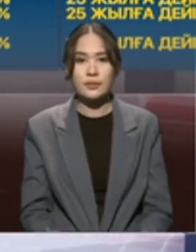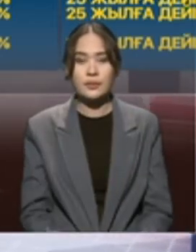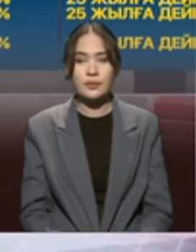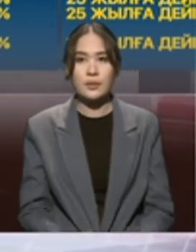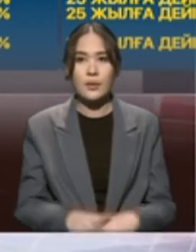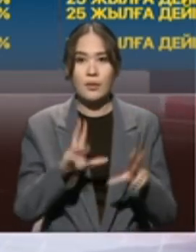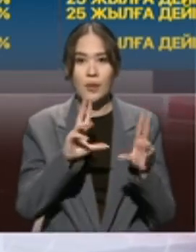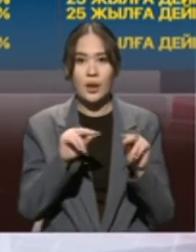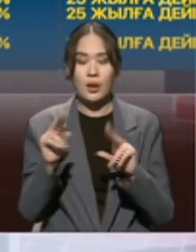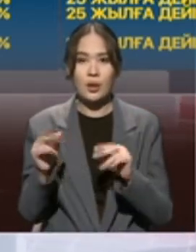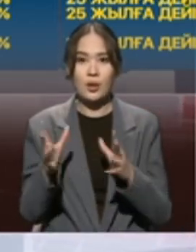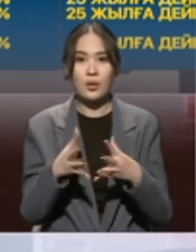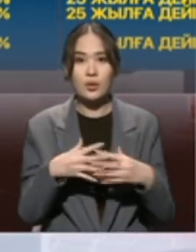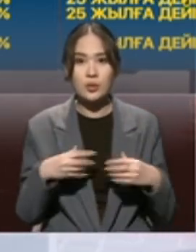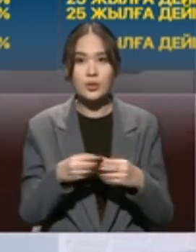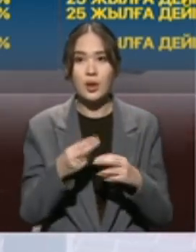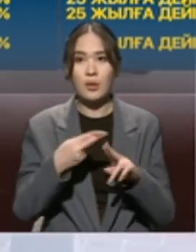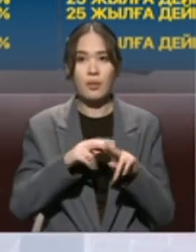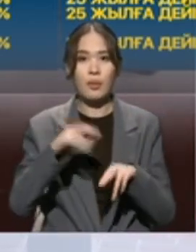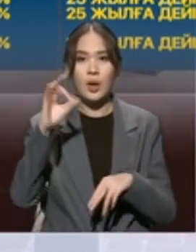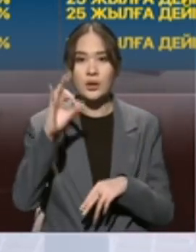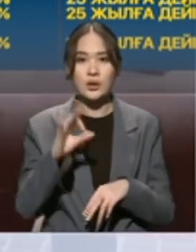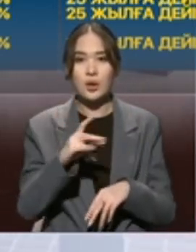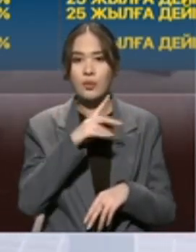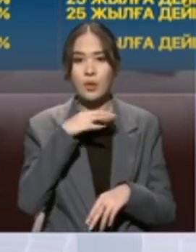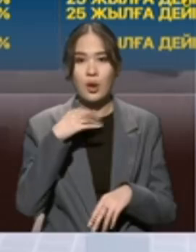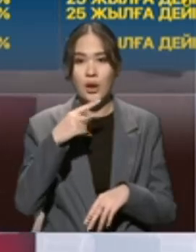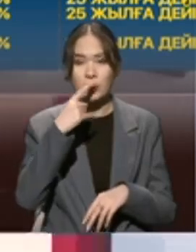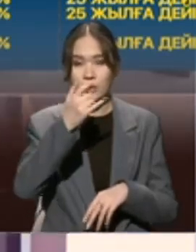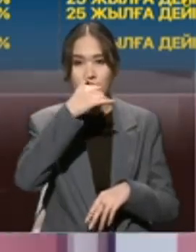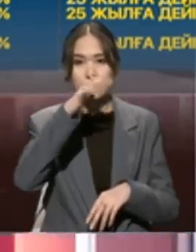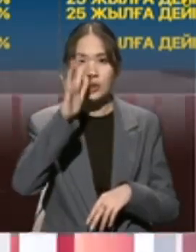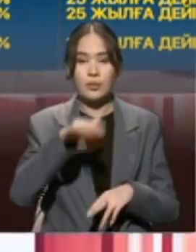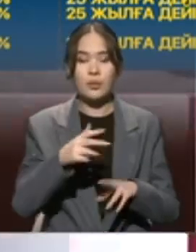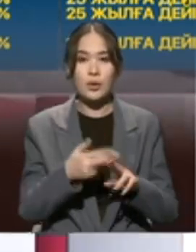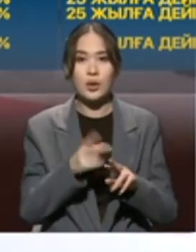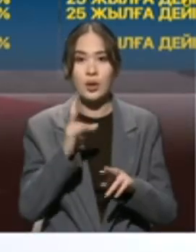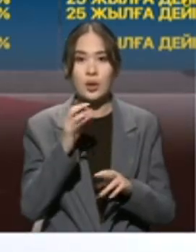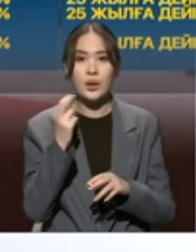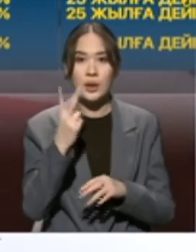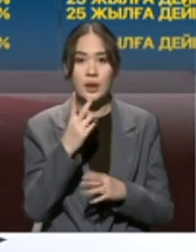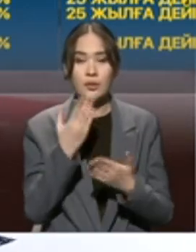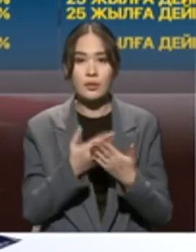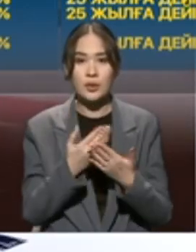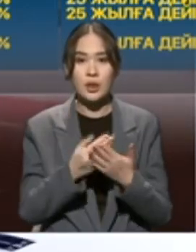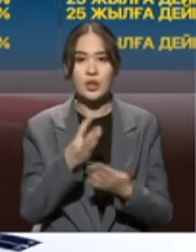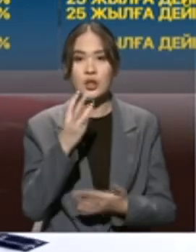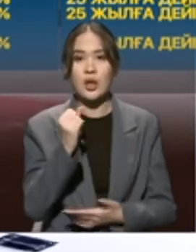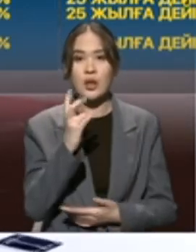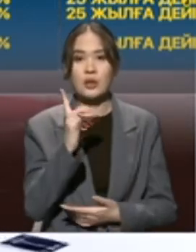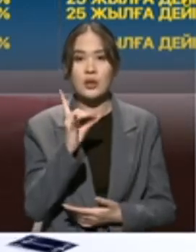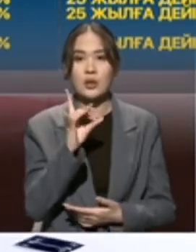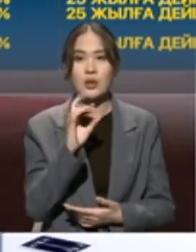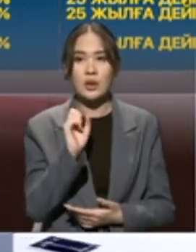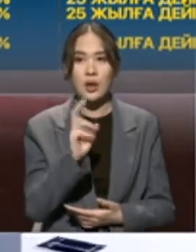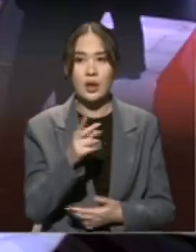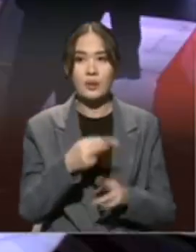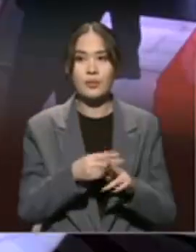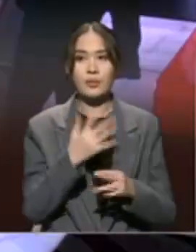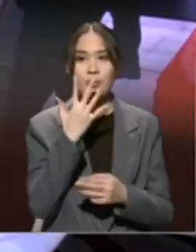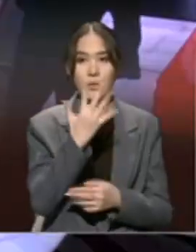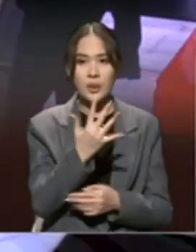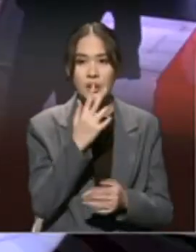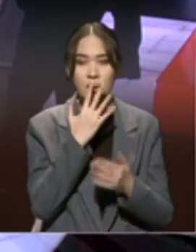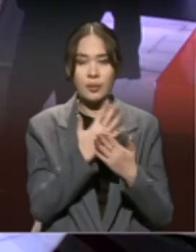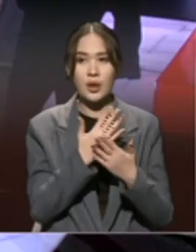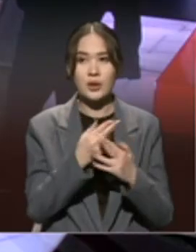Бақытты отбасы. Бұл жерде процент көп деп айта алмаймын мен. Бақытты отбасыда 2 мысалға, иә, шаңырақ бағдарламаларында 5 деп міне көрсетіліп тұр